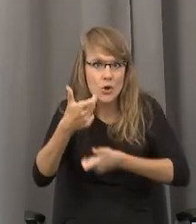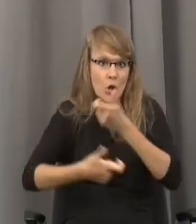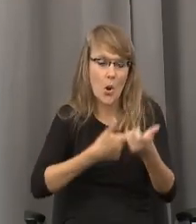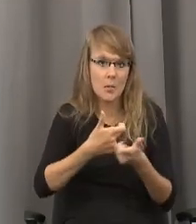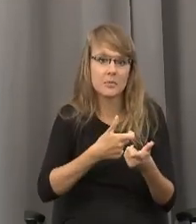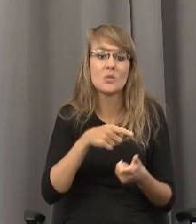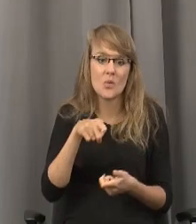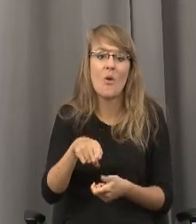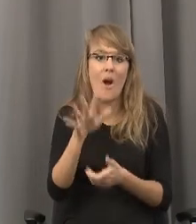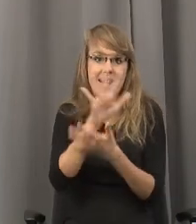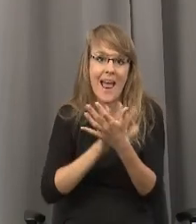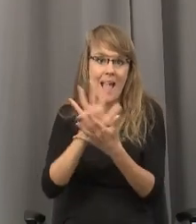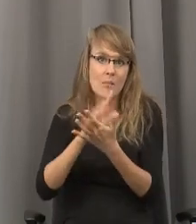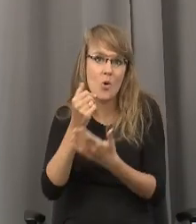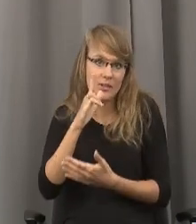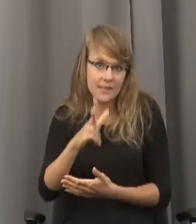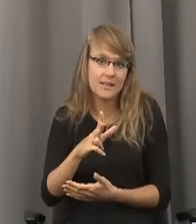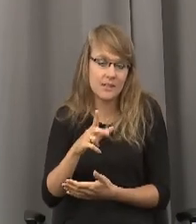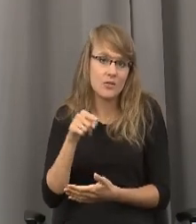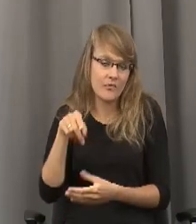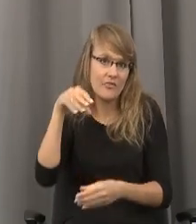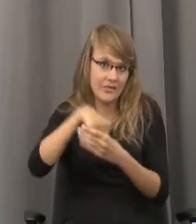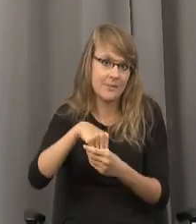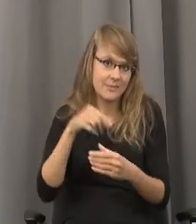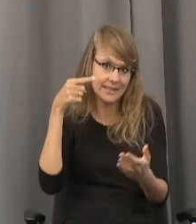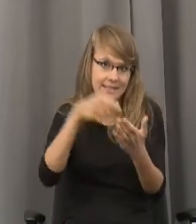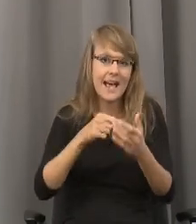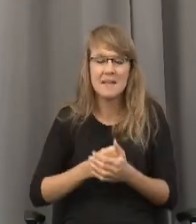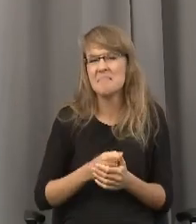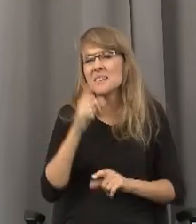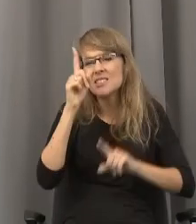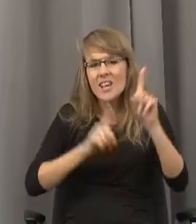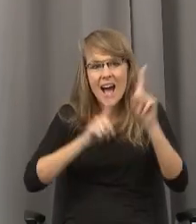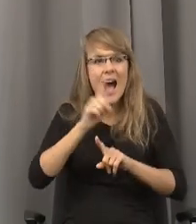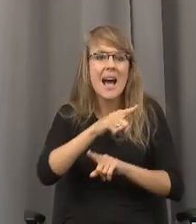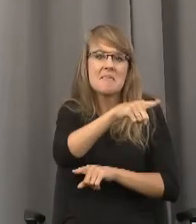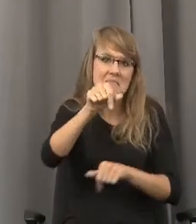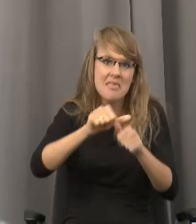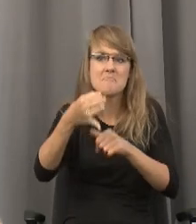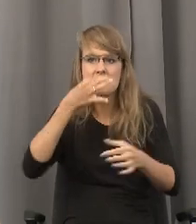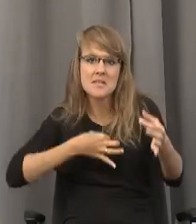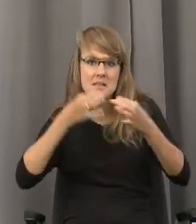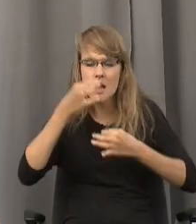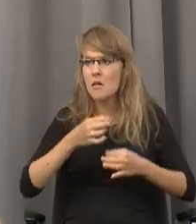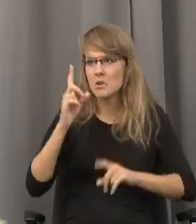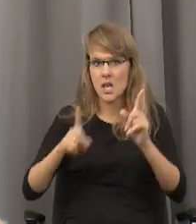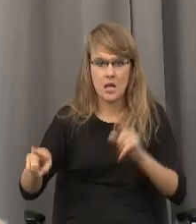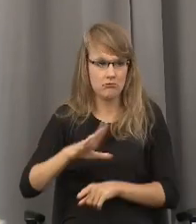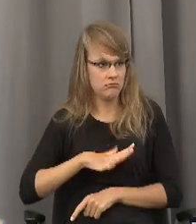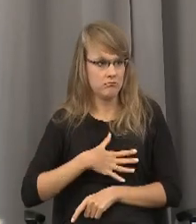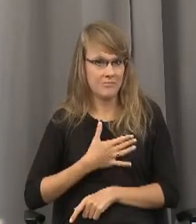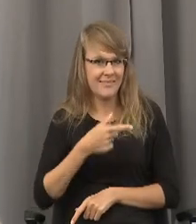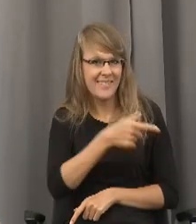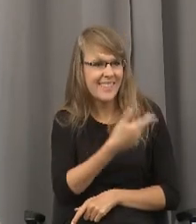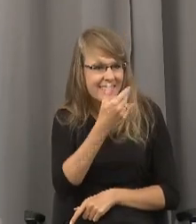temu mają służyć. Ja też mam takie czasami pytania, niektórzy są zaskoczeni, że Najwyższa Izba Kontroli, która na